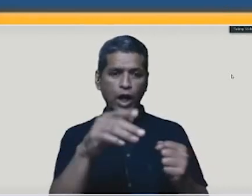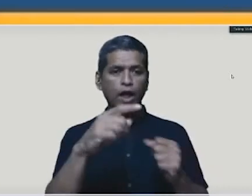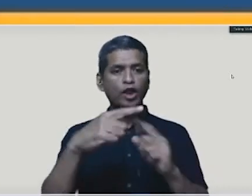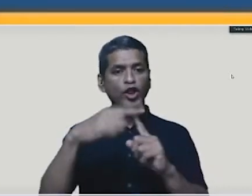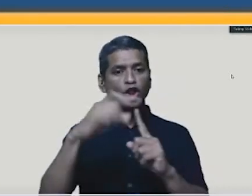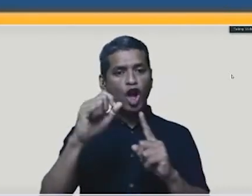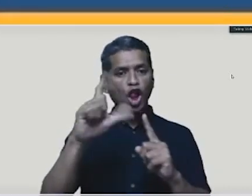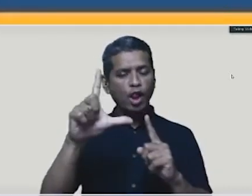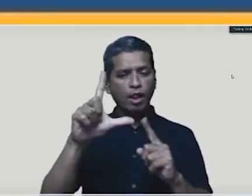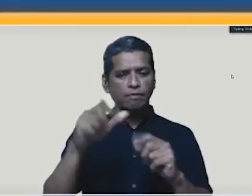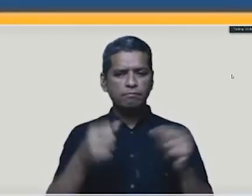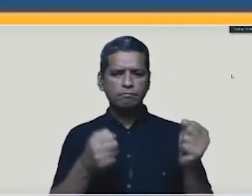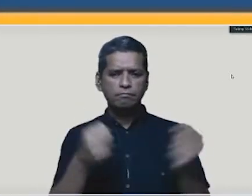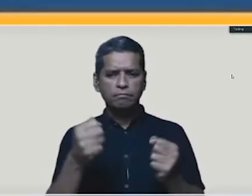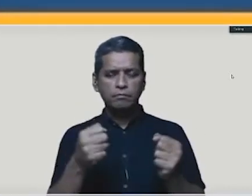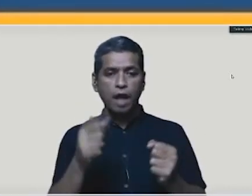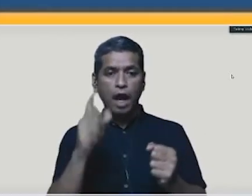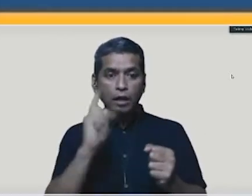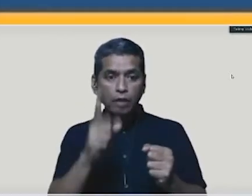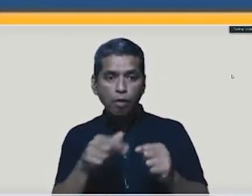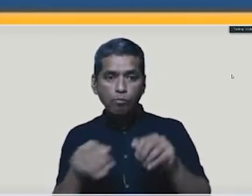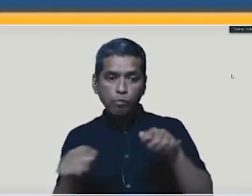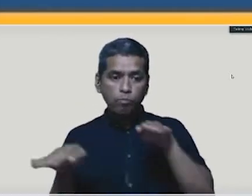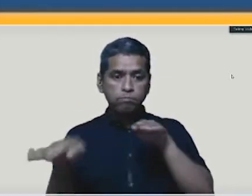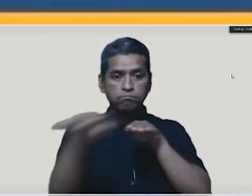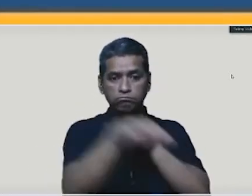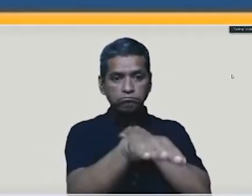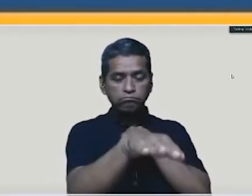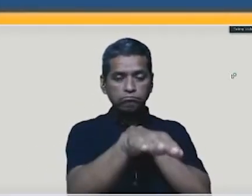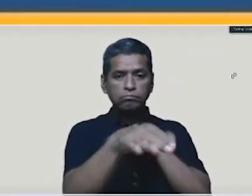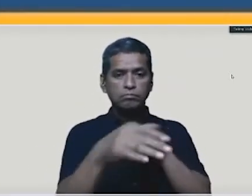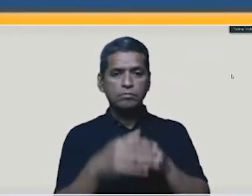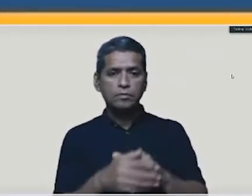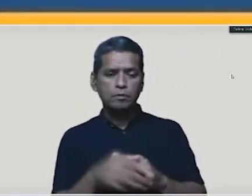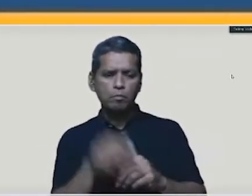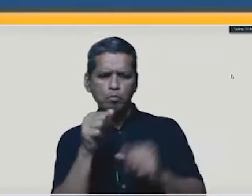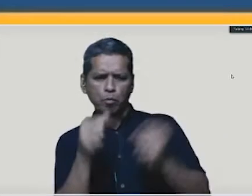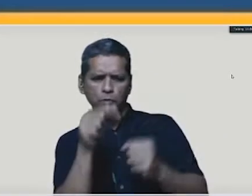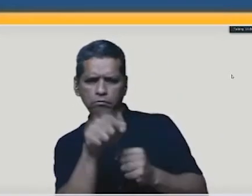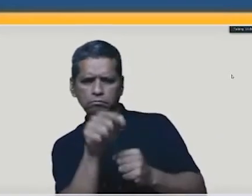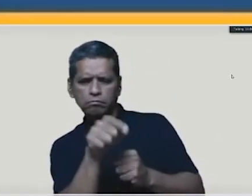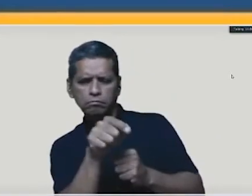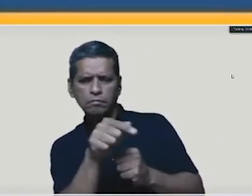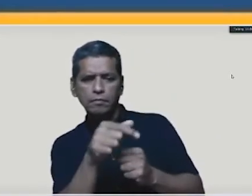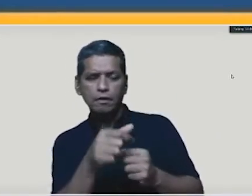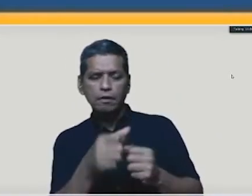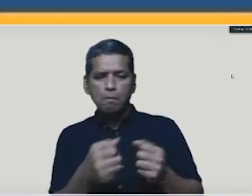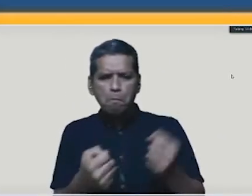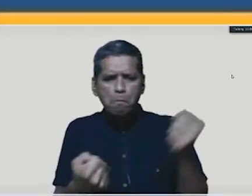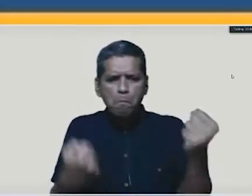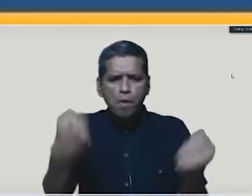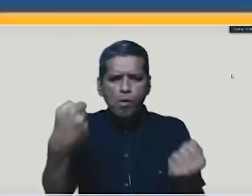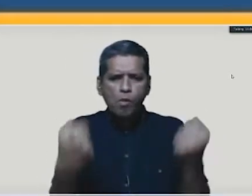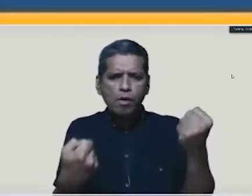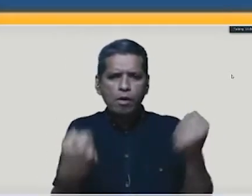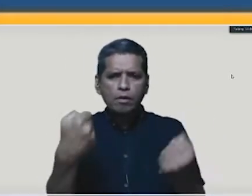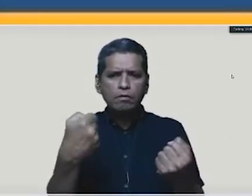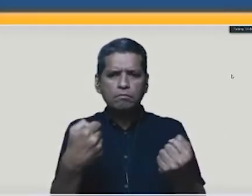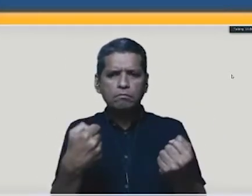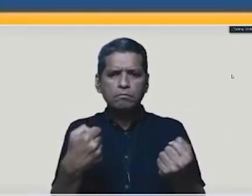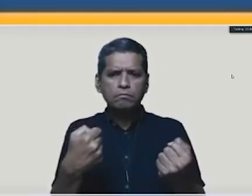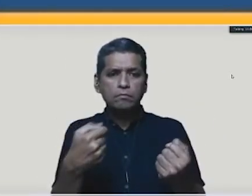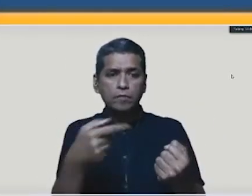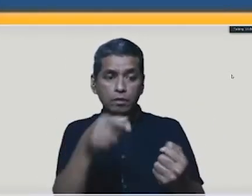sebuah mobil eh dan mobil ini membawa ayam